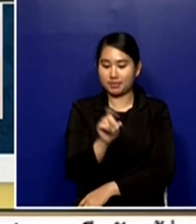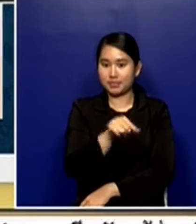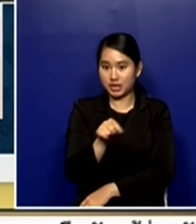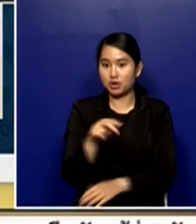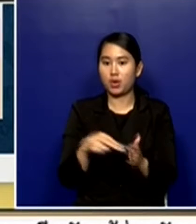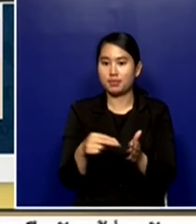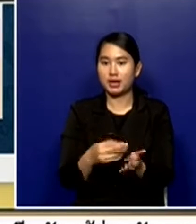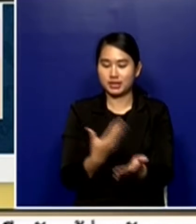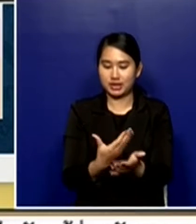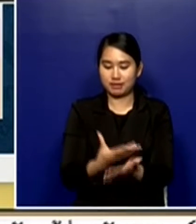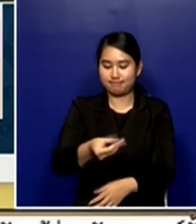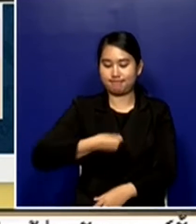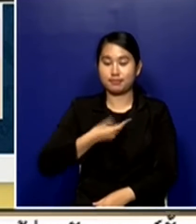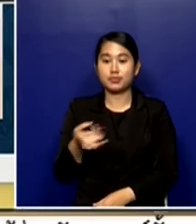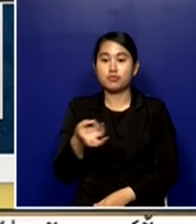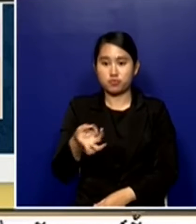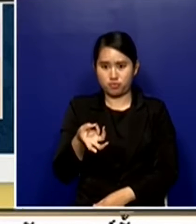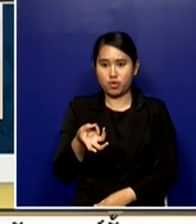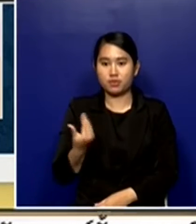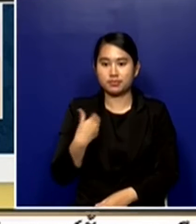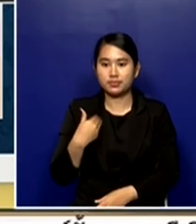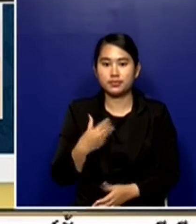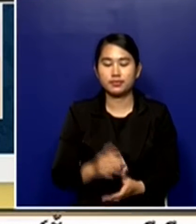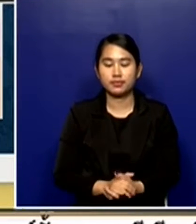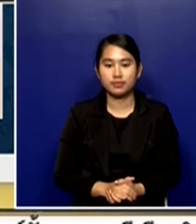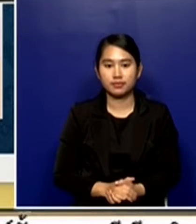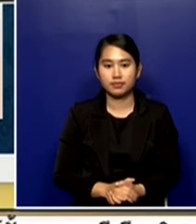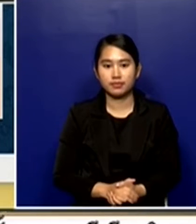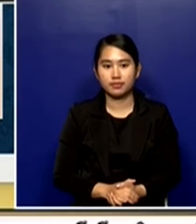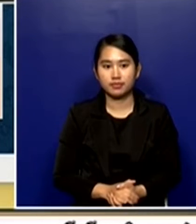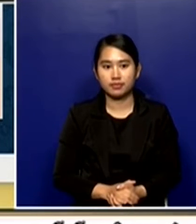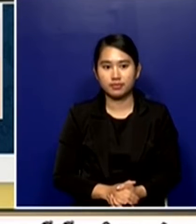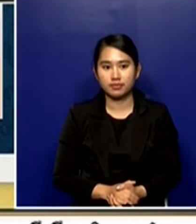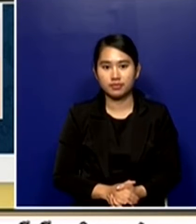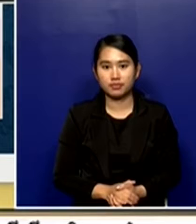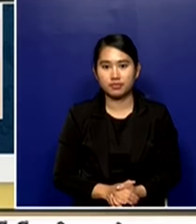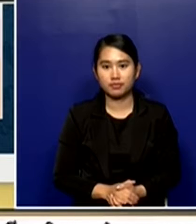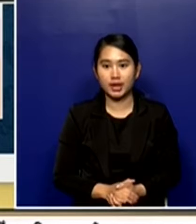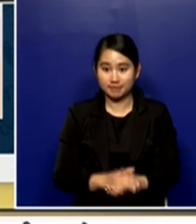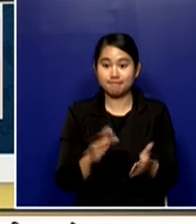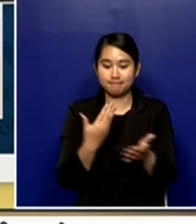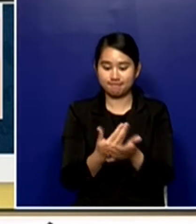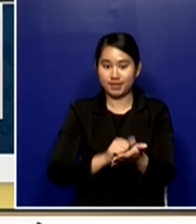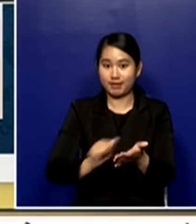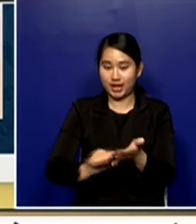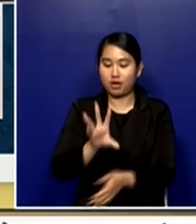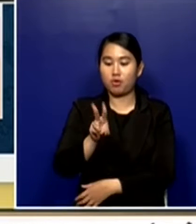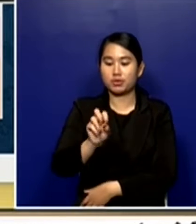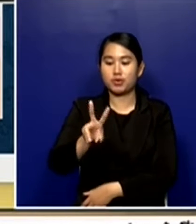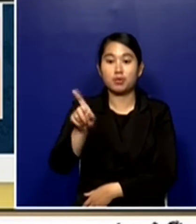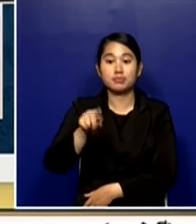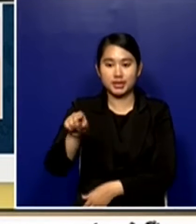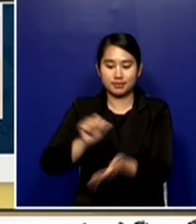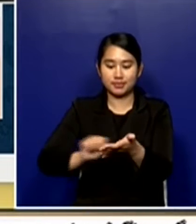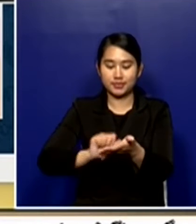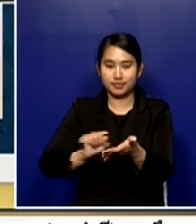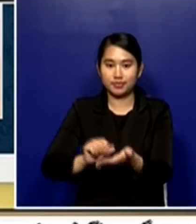ทำให้ได้รบเงินน้อยกว่าพี่น้ปชาชนทได้รับการชวยเหอจากรศบาลก็เลยต้ปับก็เป็น 62% นะครับ